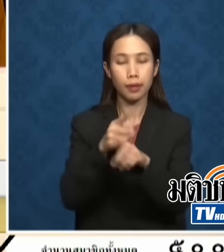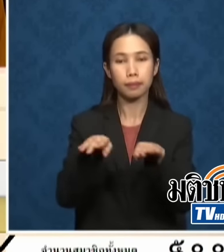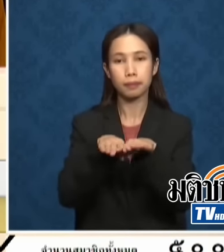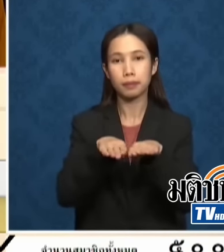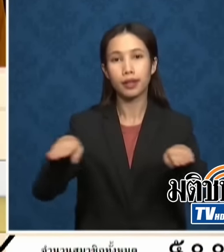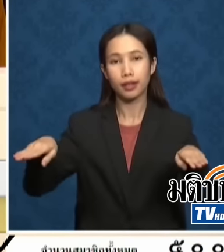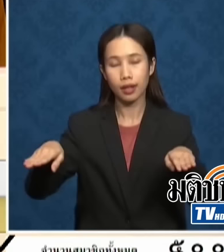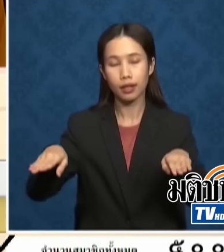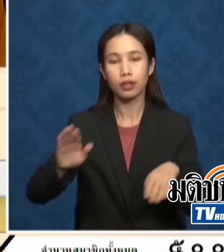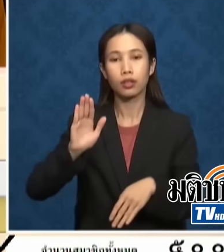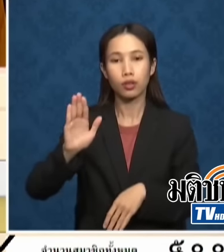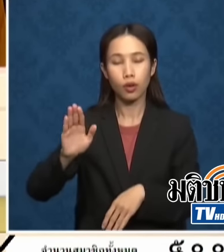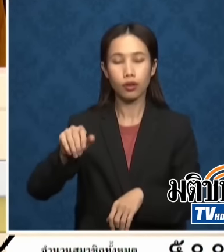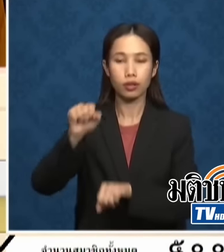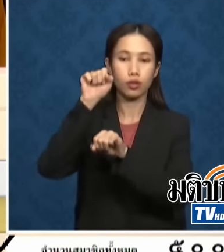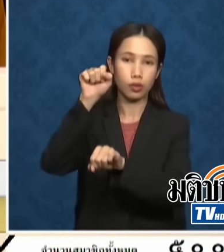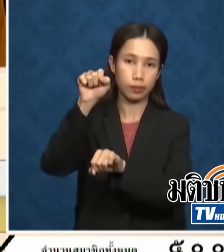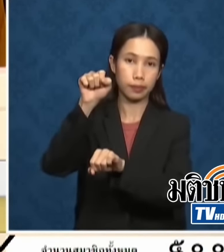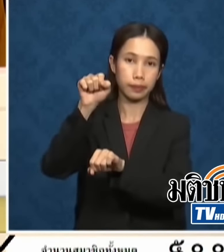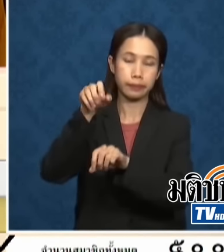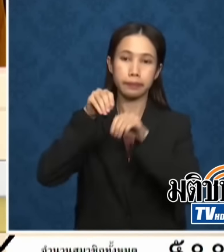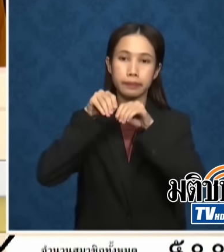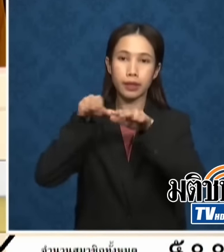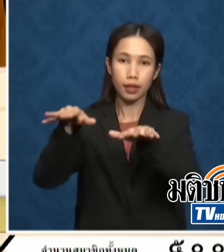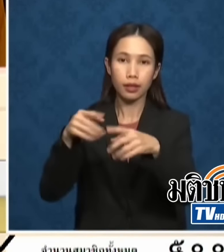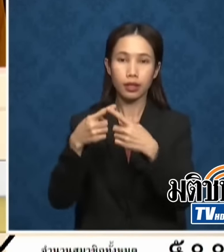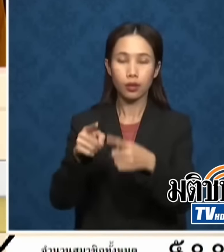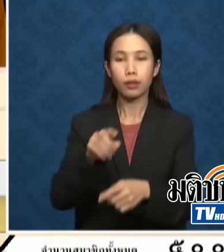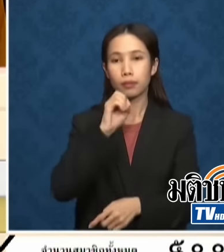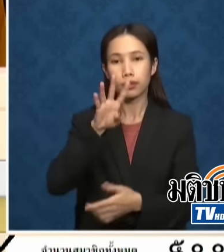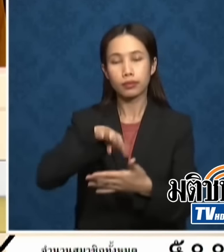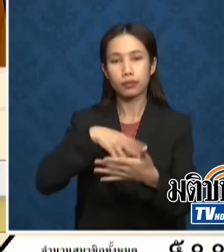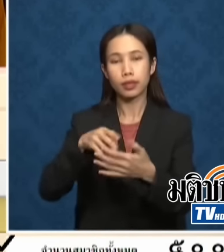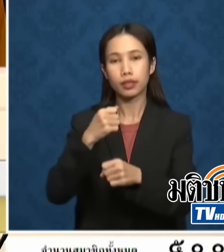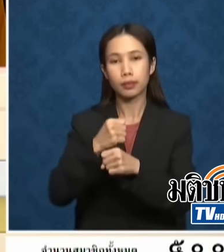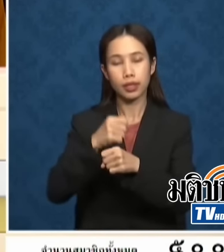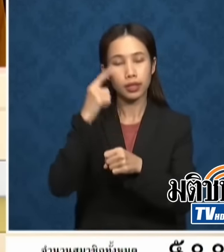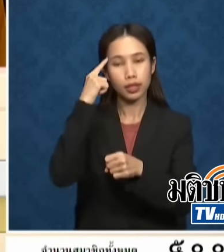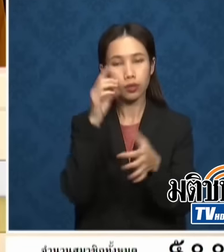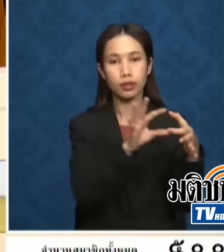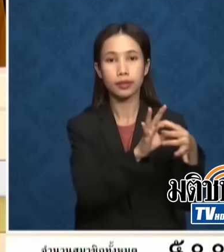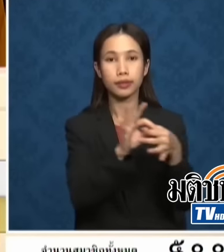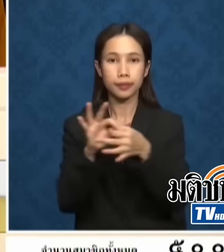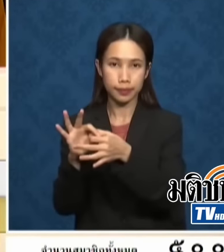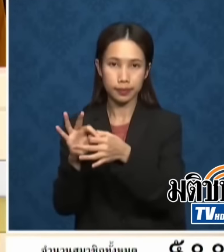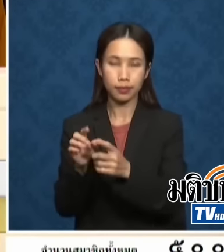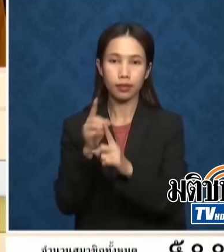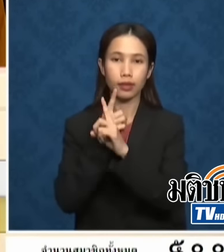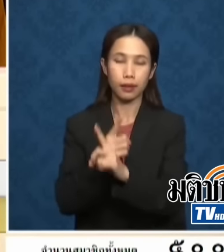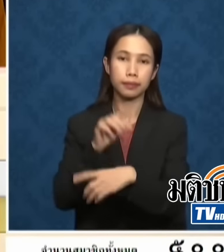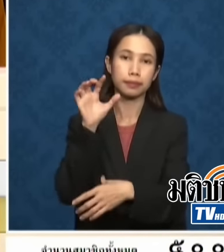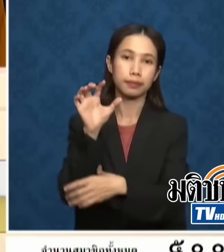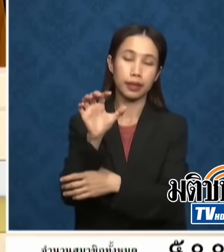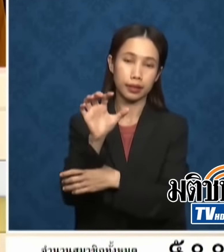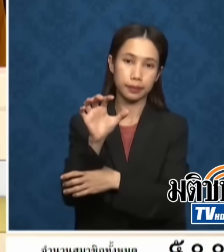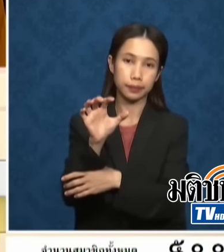านที่อธิบดีประกาศกำหนดซึ่งบทบัญญัติดังกล่าวจะขัดสอดคล้องกับหลักการตามข้อบังคับบ